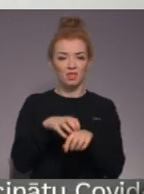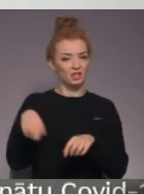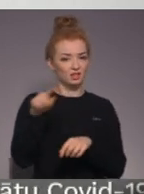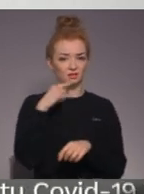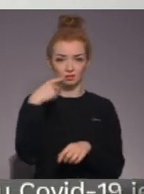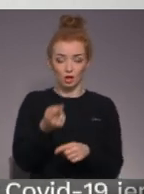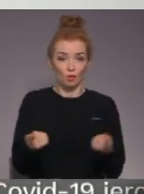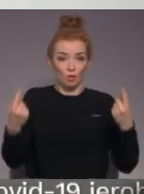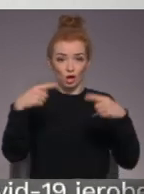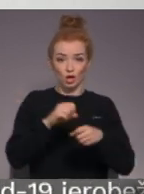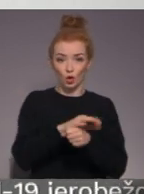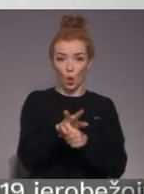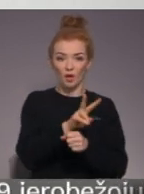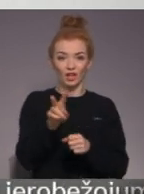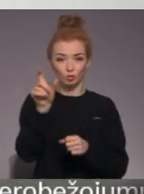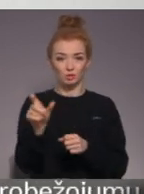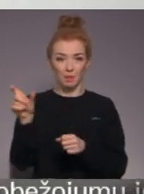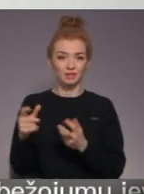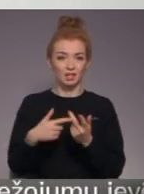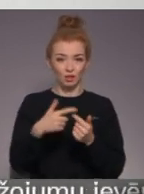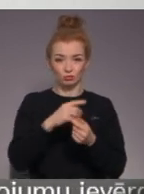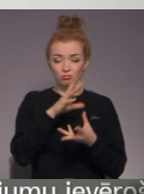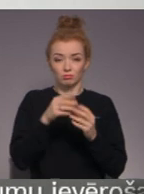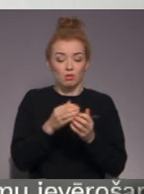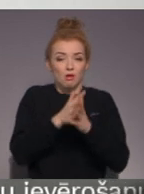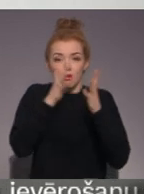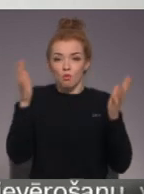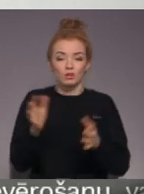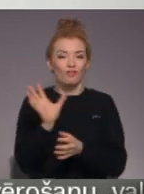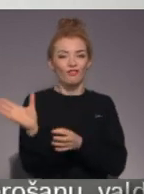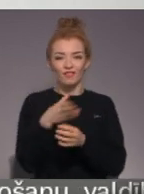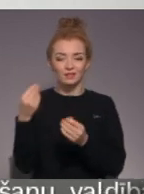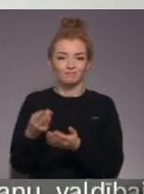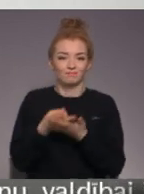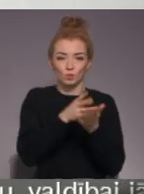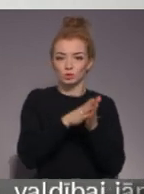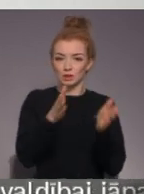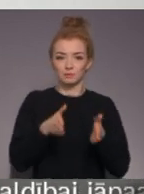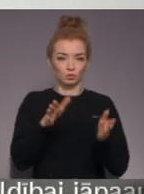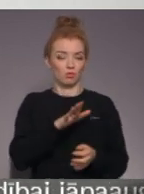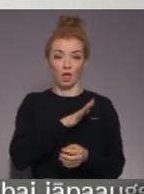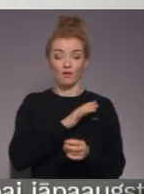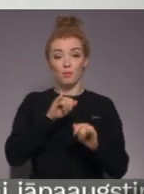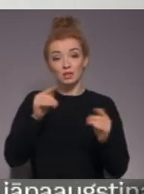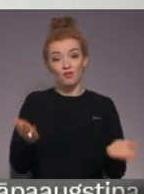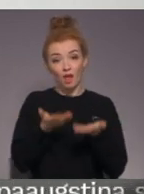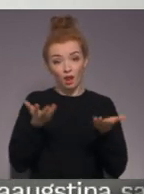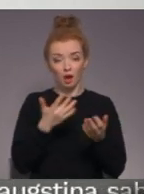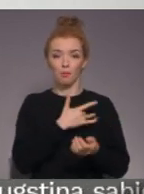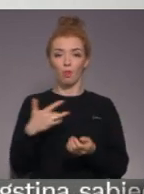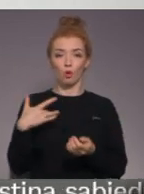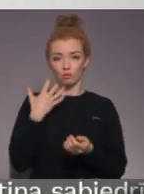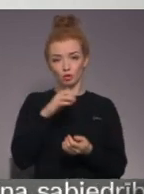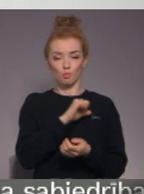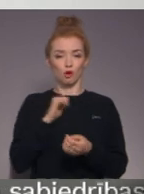jau šobrīd COVID pacientu ir tik daudz, ka pilnīgi visus uzņemt nav iespējams un vieglākos gadījumos plaušu karsoni jārastē